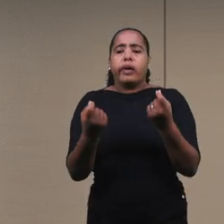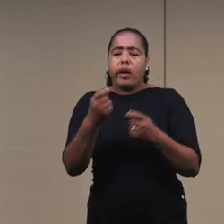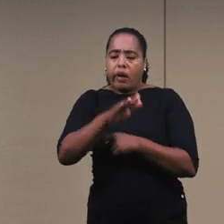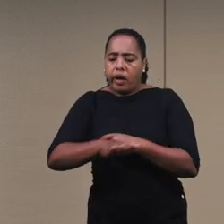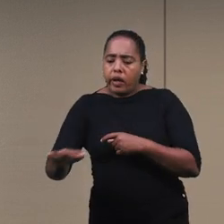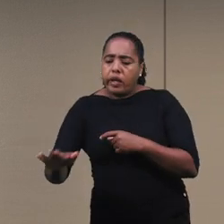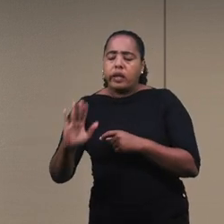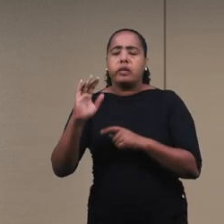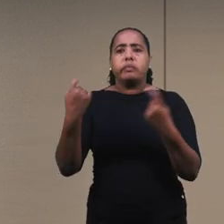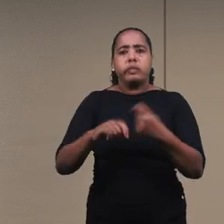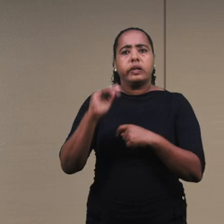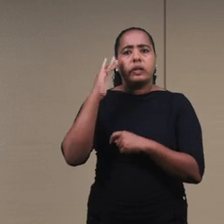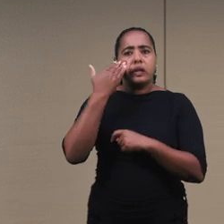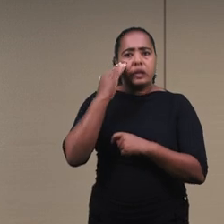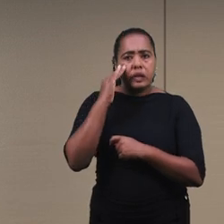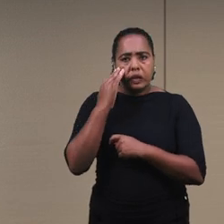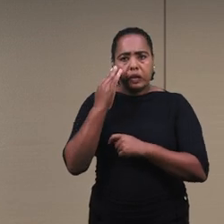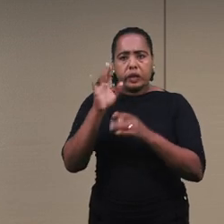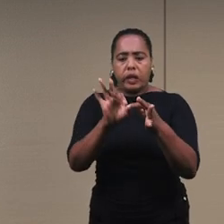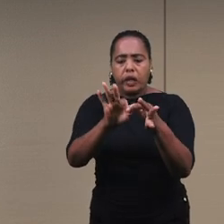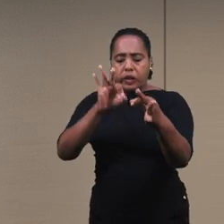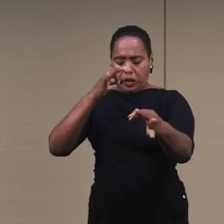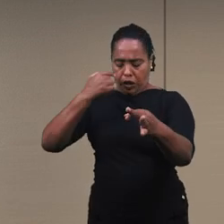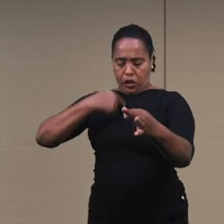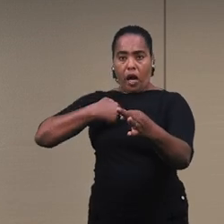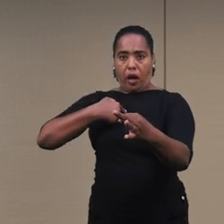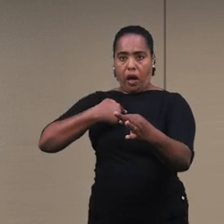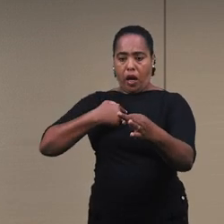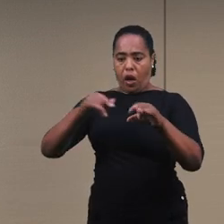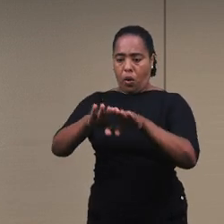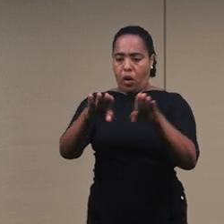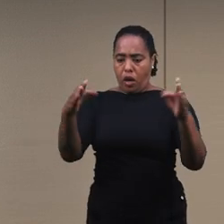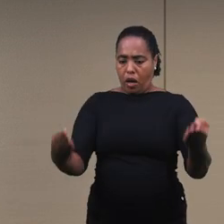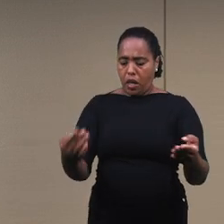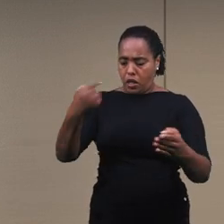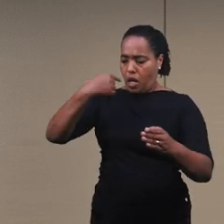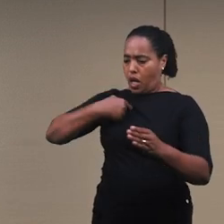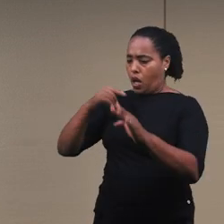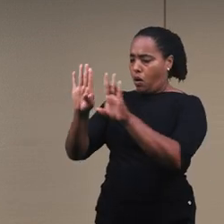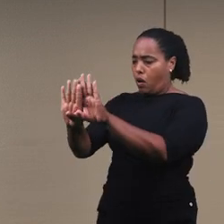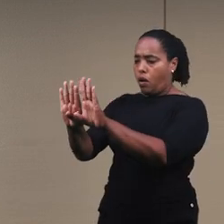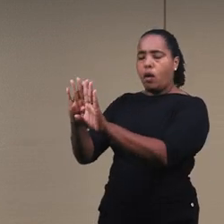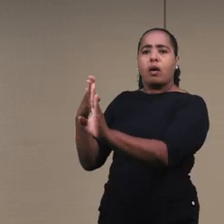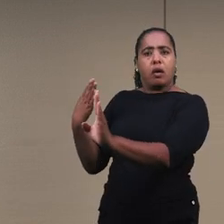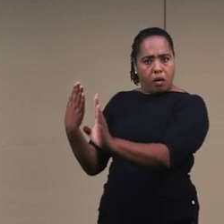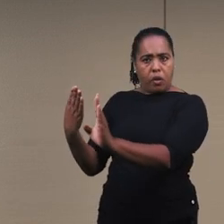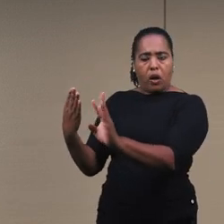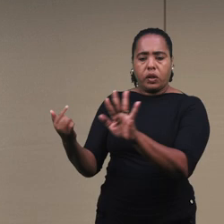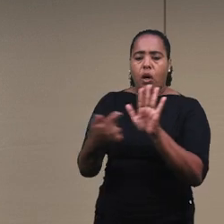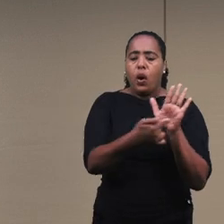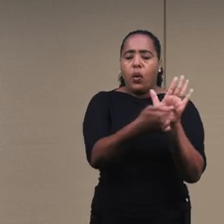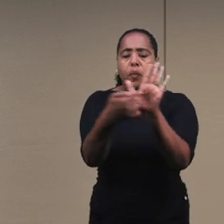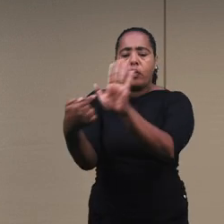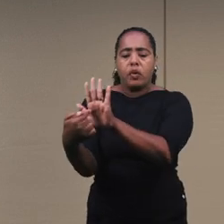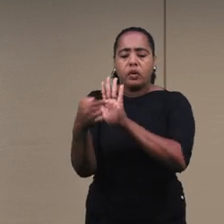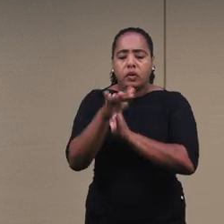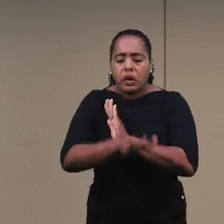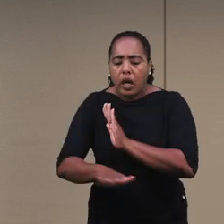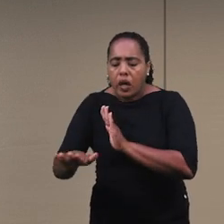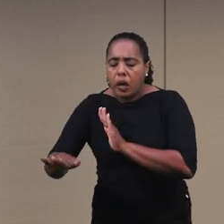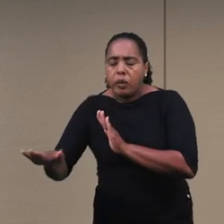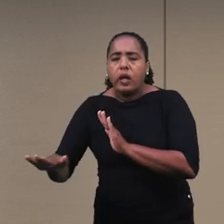quelle est la distance entre moi et la table, entre moi et la porte par exemple. Donc montrer cela à l'enfant,